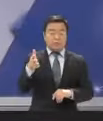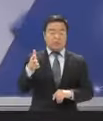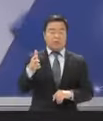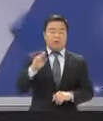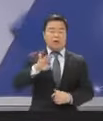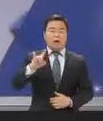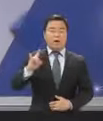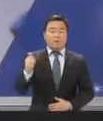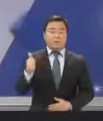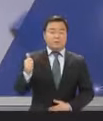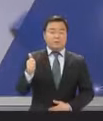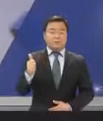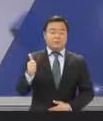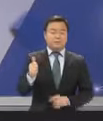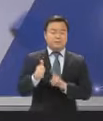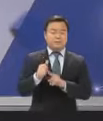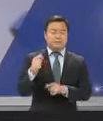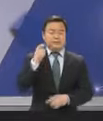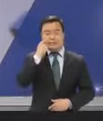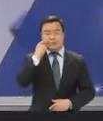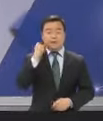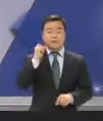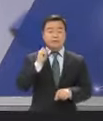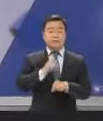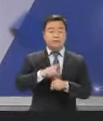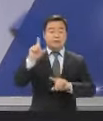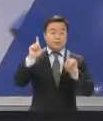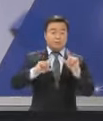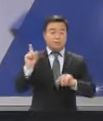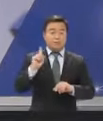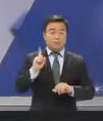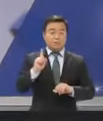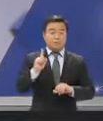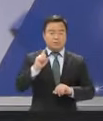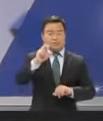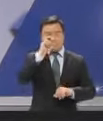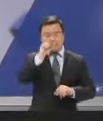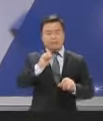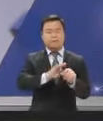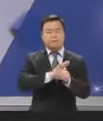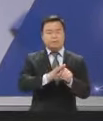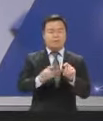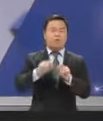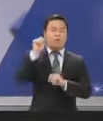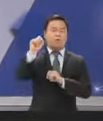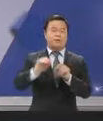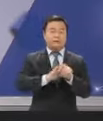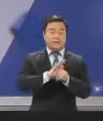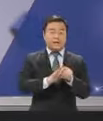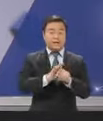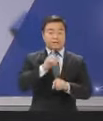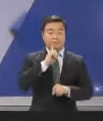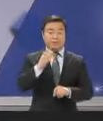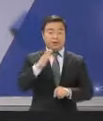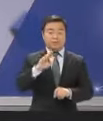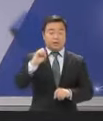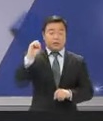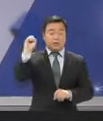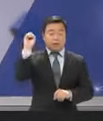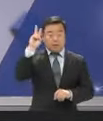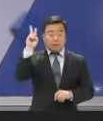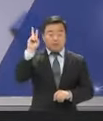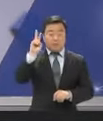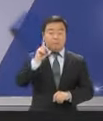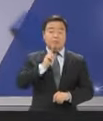윤사마 그 스타성의 이미지가 뭐냐면 순애보, 영원한 사랑 뭐 이런 건데 갑자기 뭐 엉뚱하게 뭐 엉사마 이런